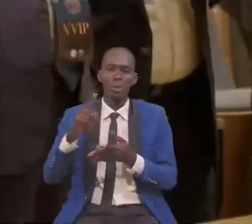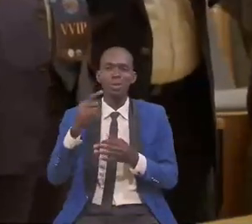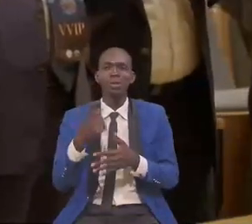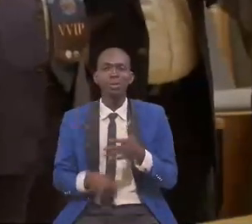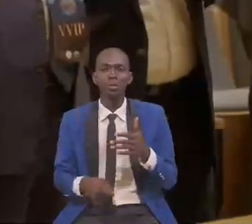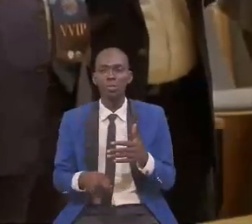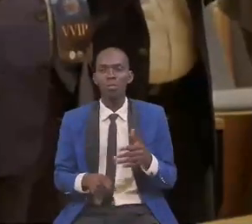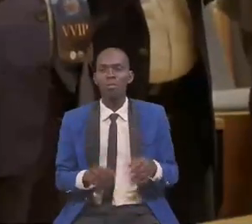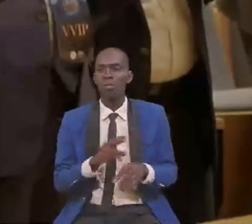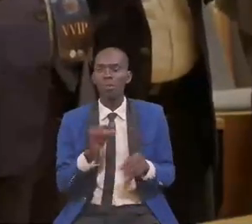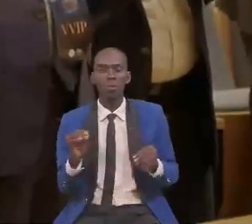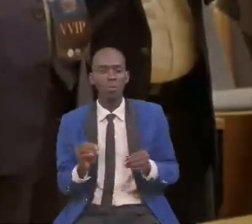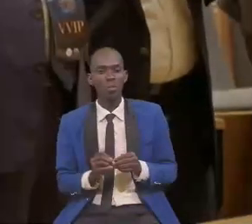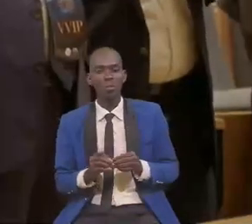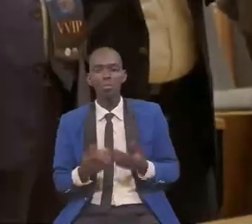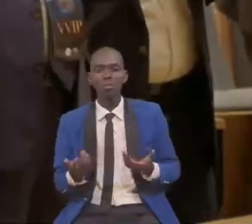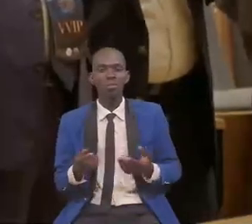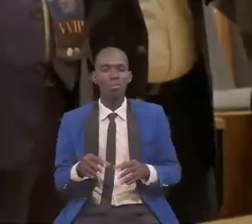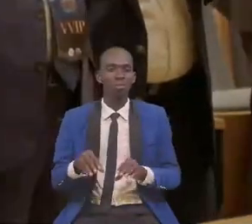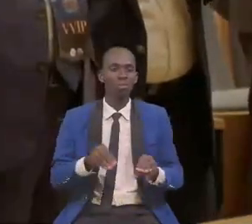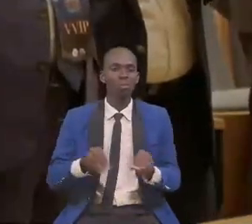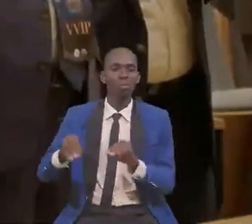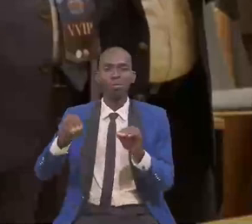Il n'y a pas de balade. Paye le prix.